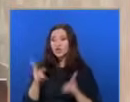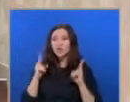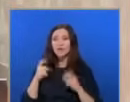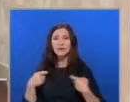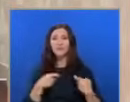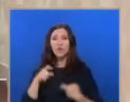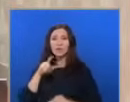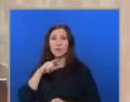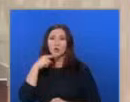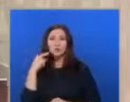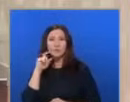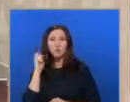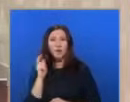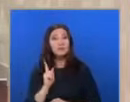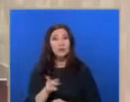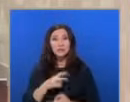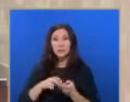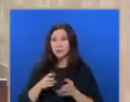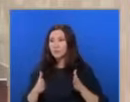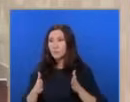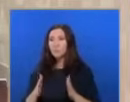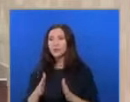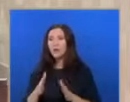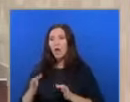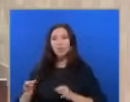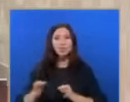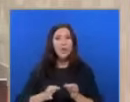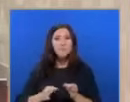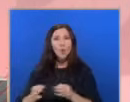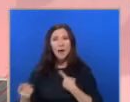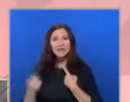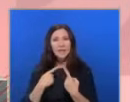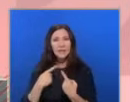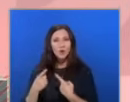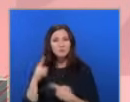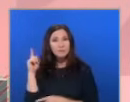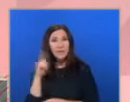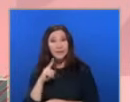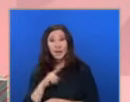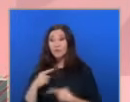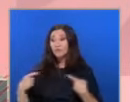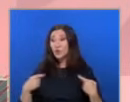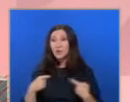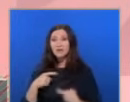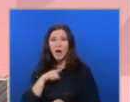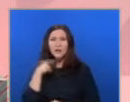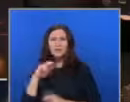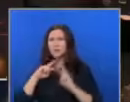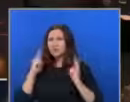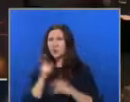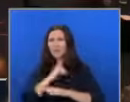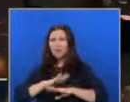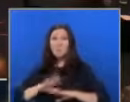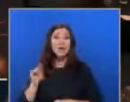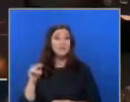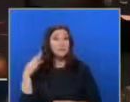Русия в Украина трябва да се търси по пътя на дипломацията и диалога. Всеки ден от войната е риск за световния мир,